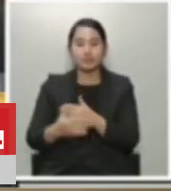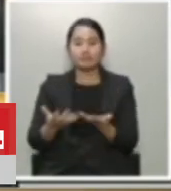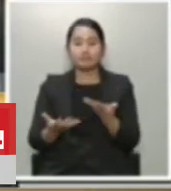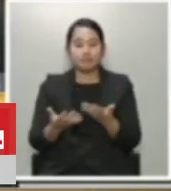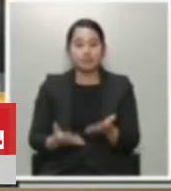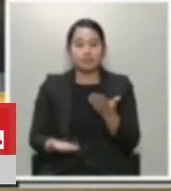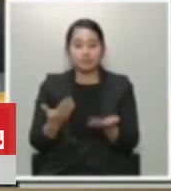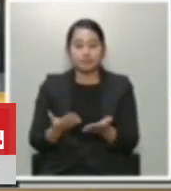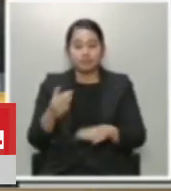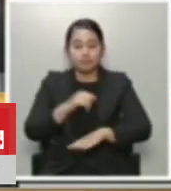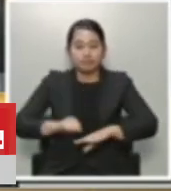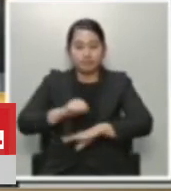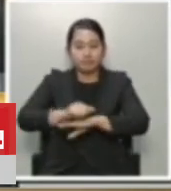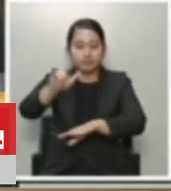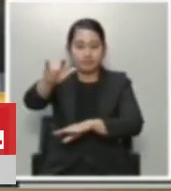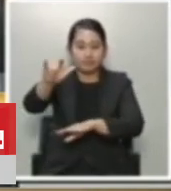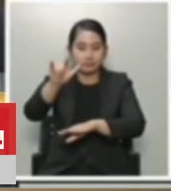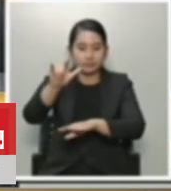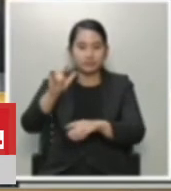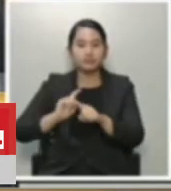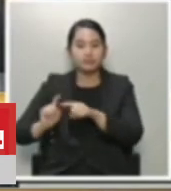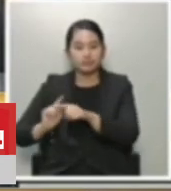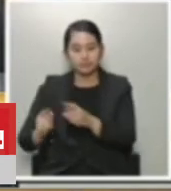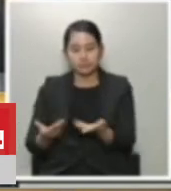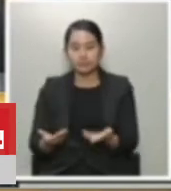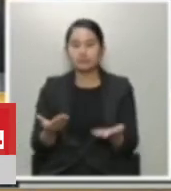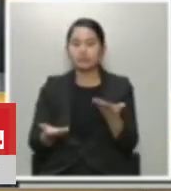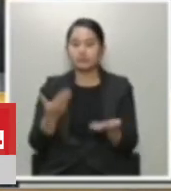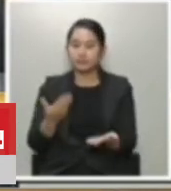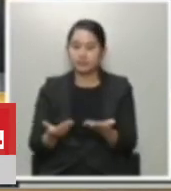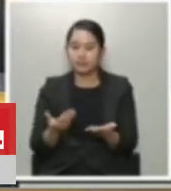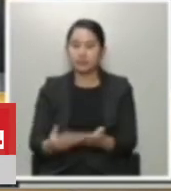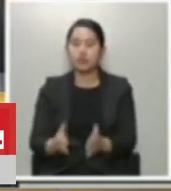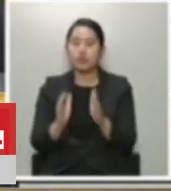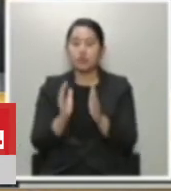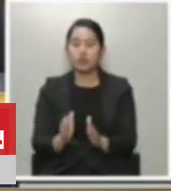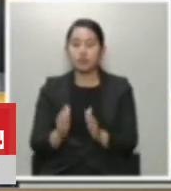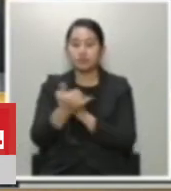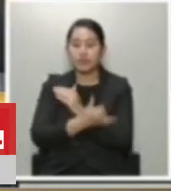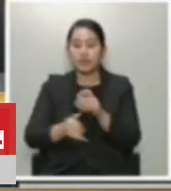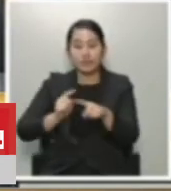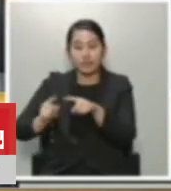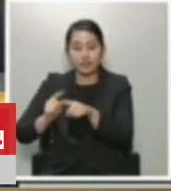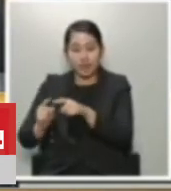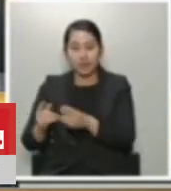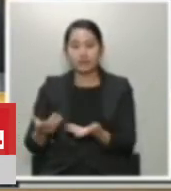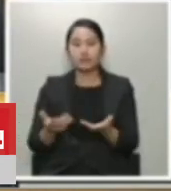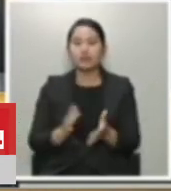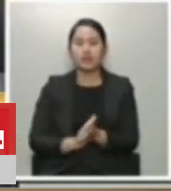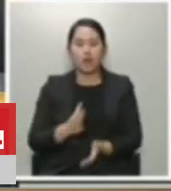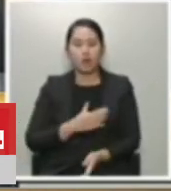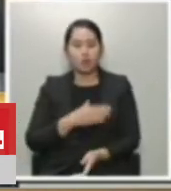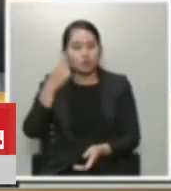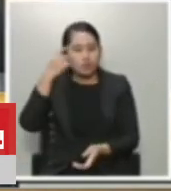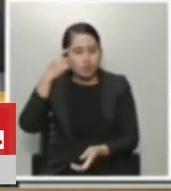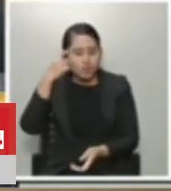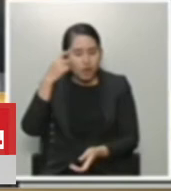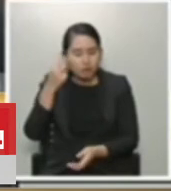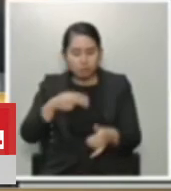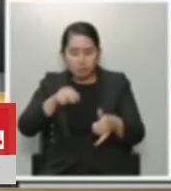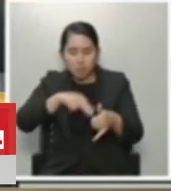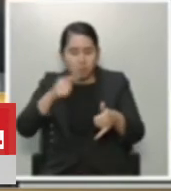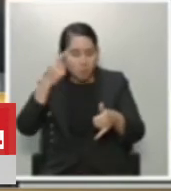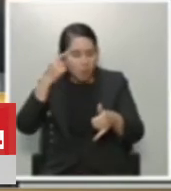หรือว่าช่องทางในการเข้าออกของนักท่องเที่ยวชาวต่างชาติเท่านั้นนะครับเราจะรู้ได้อย่างไรว่าคนนะ